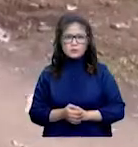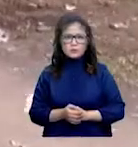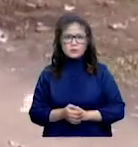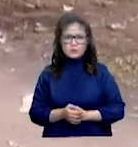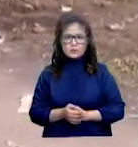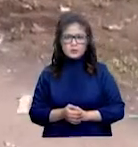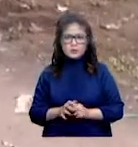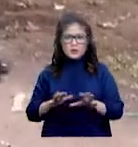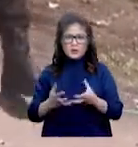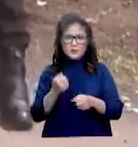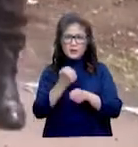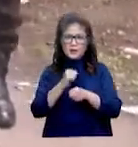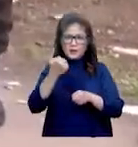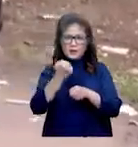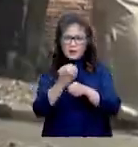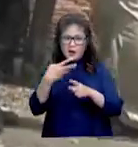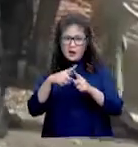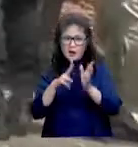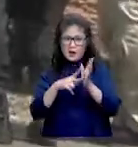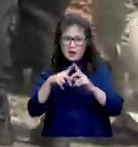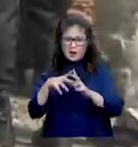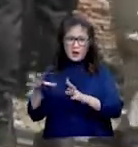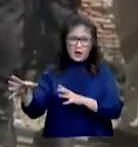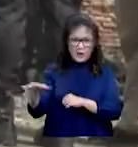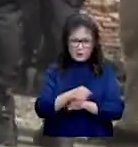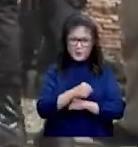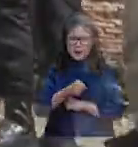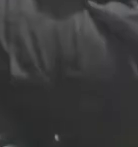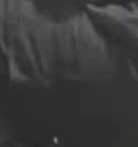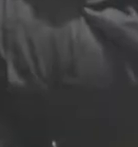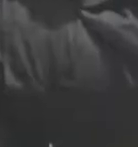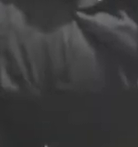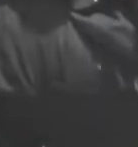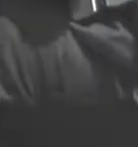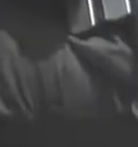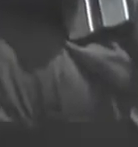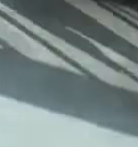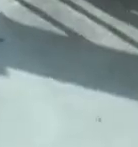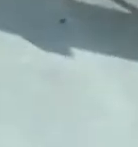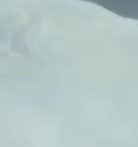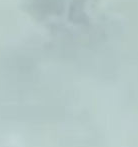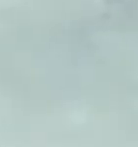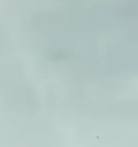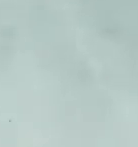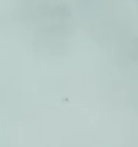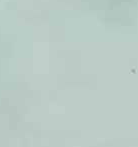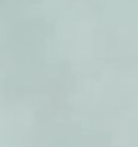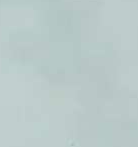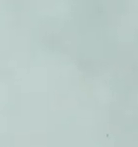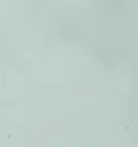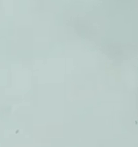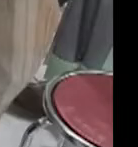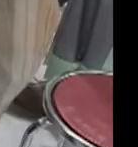Tim Gegana mengambil sampel serpihan sisa ledakan bubuk bahan petasan untuk uji laboratorium forensik. Akibat terkena ledakan